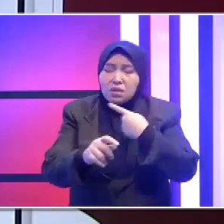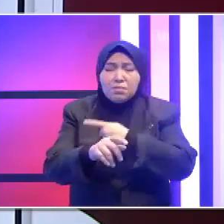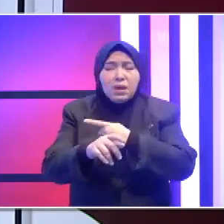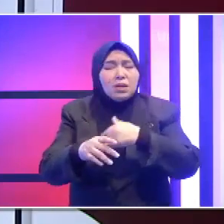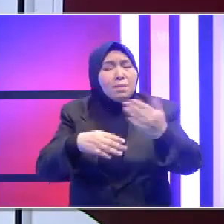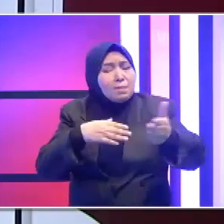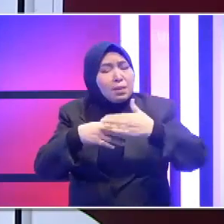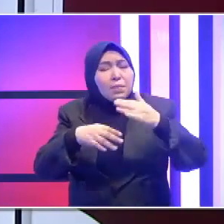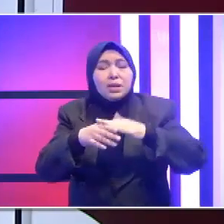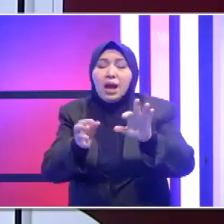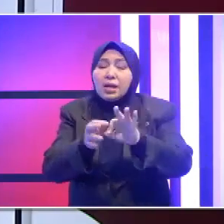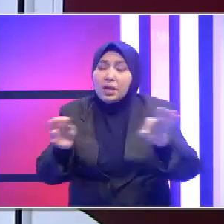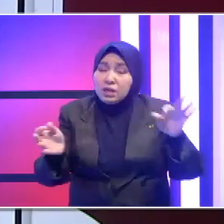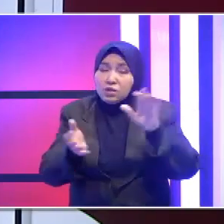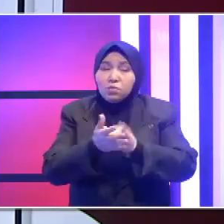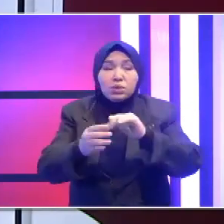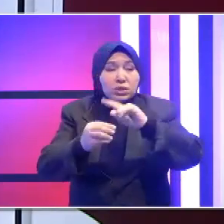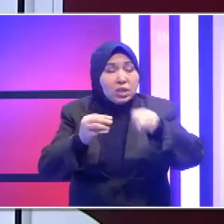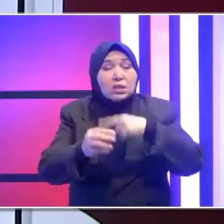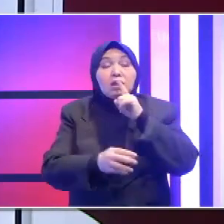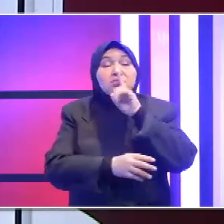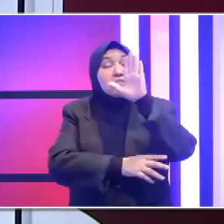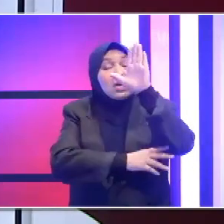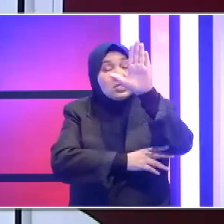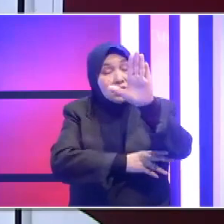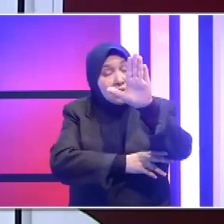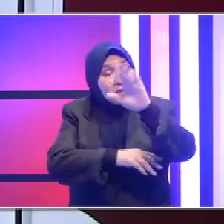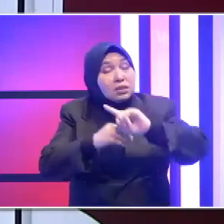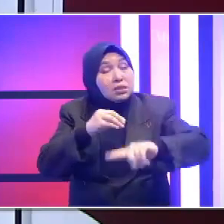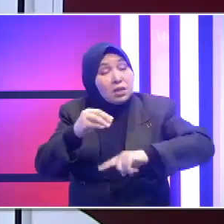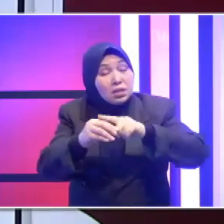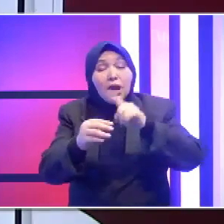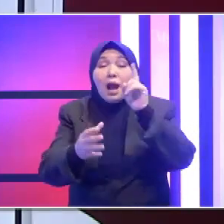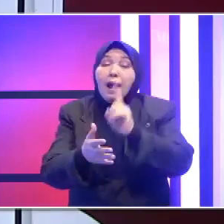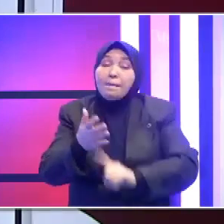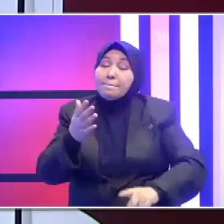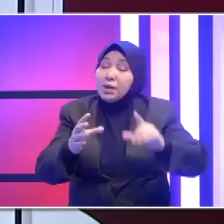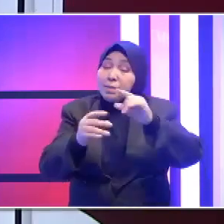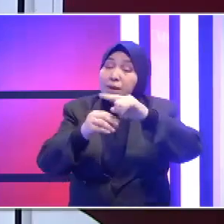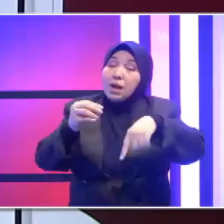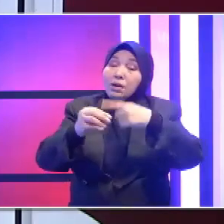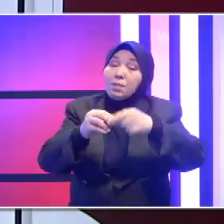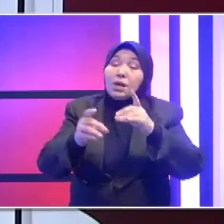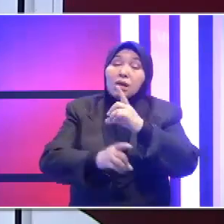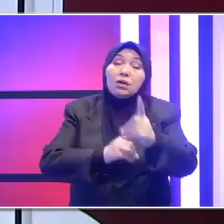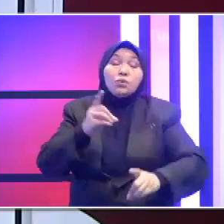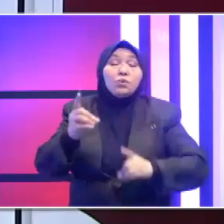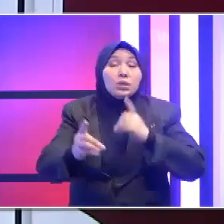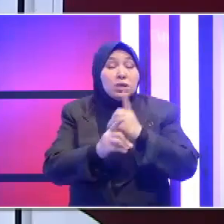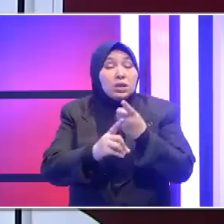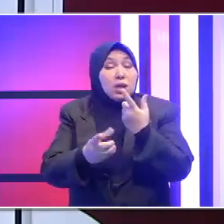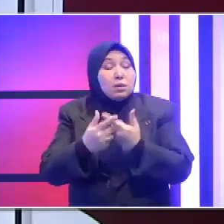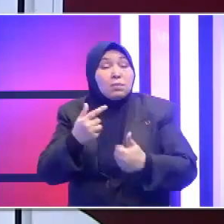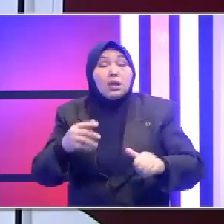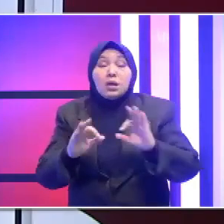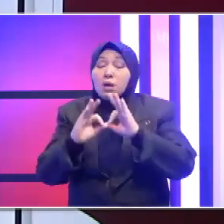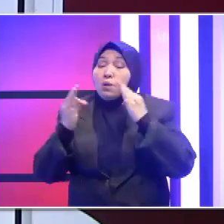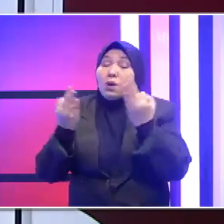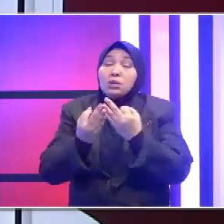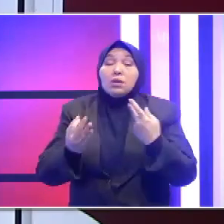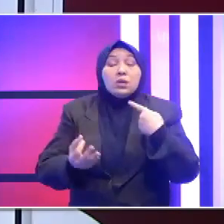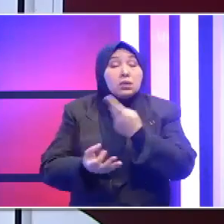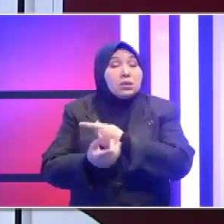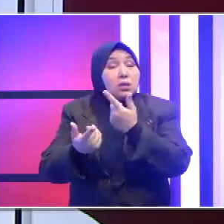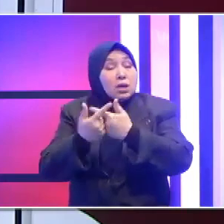baik pada ayat sebentar tadi yaitu tentang janji tentang apakah perkara-perkara dunia daripada keluarga qt